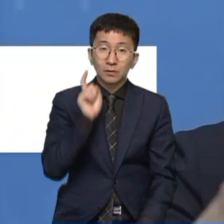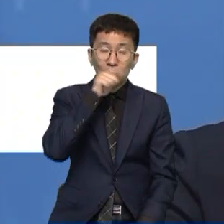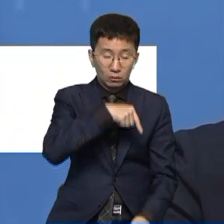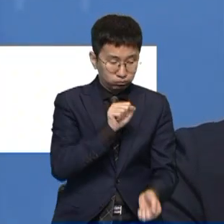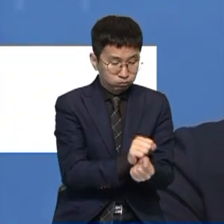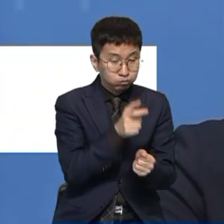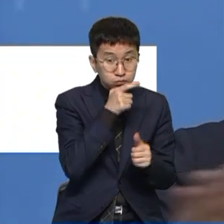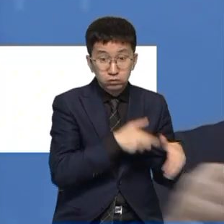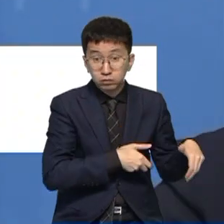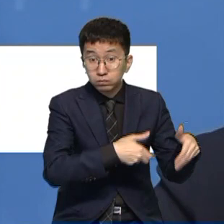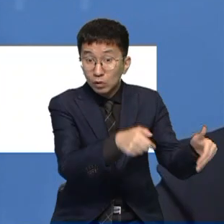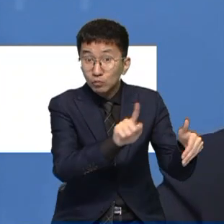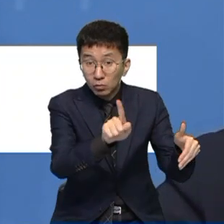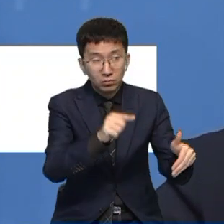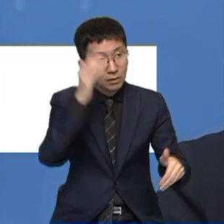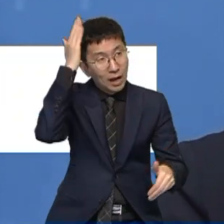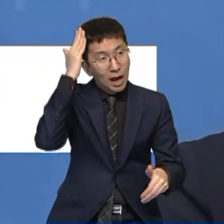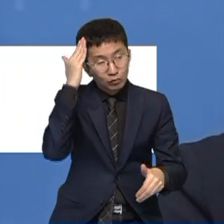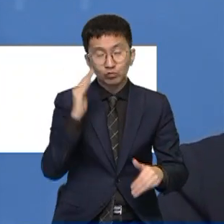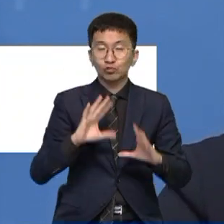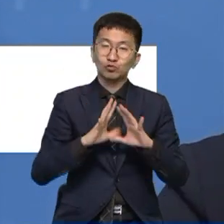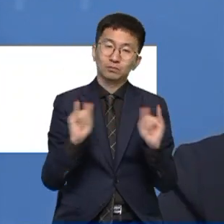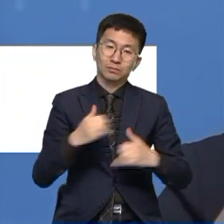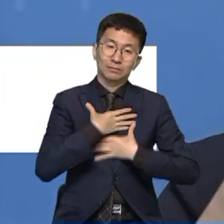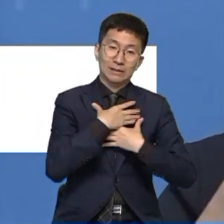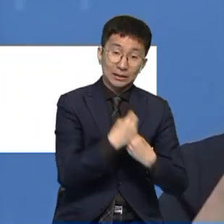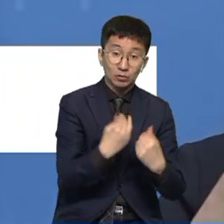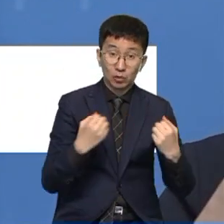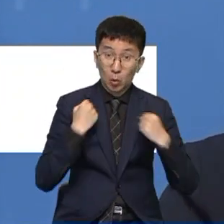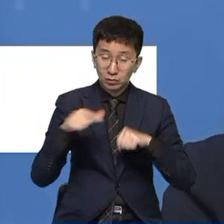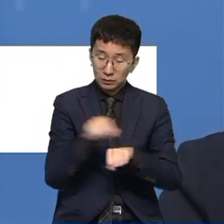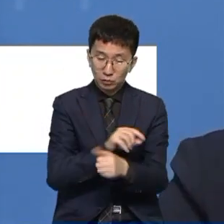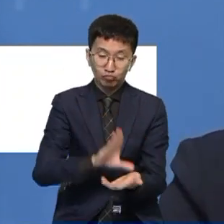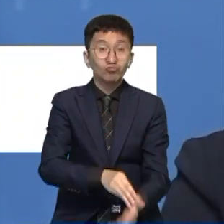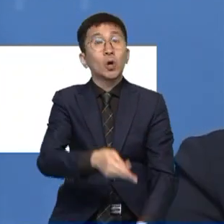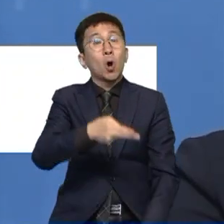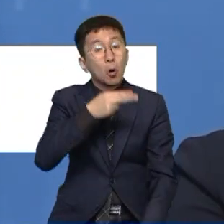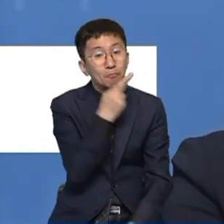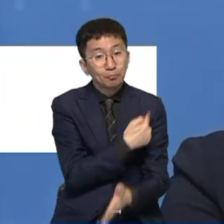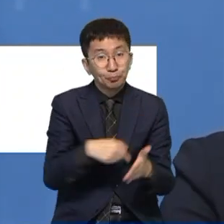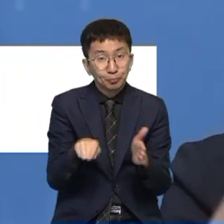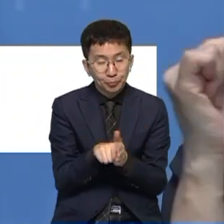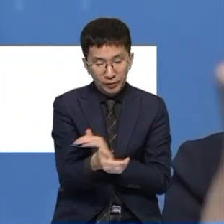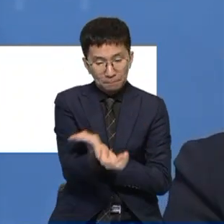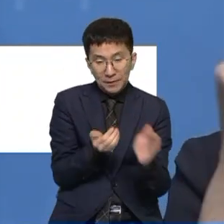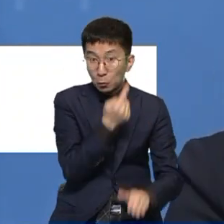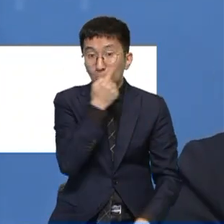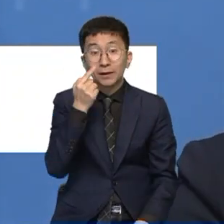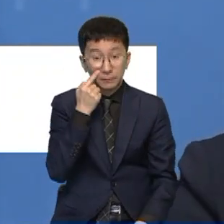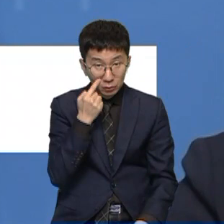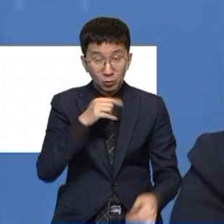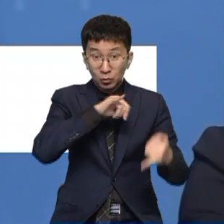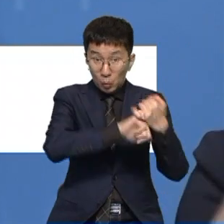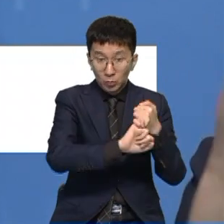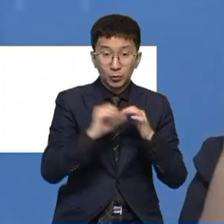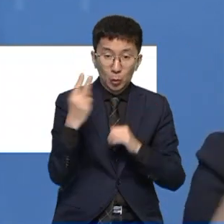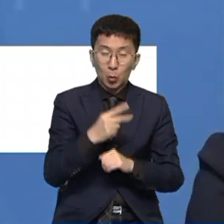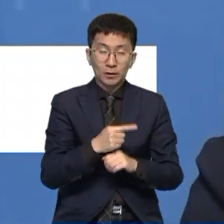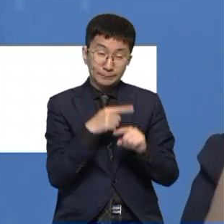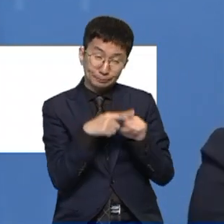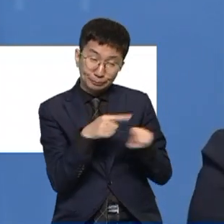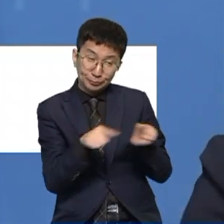우리 국민의 안전과 건강에 영향을 미치지 못하도록 철저히 확인하고 점검하는